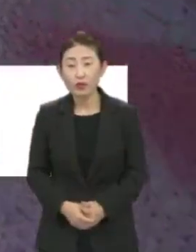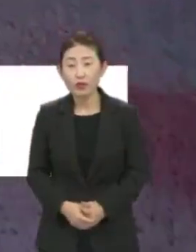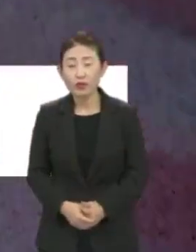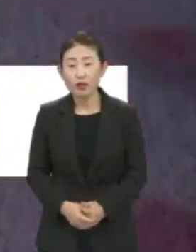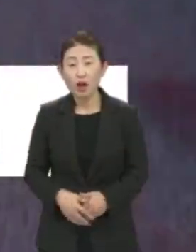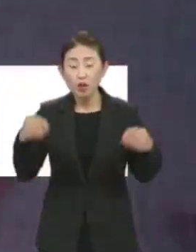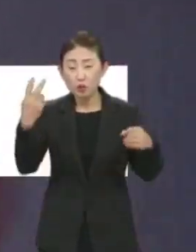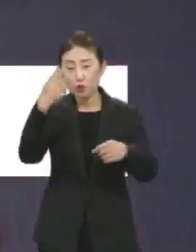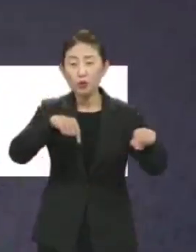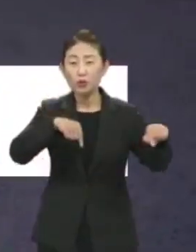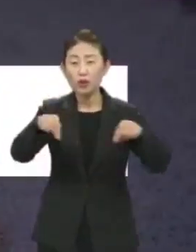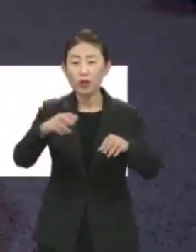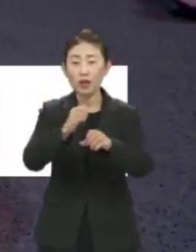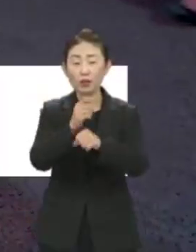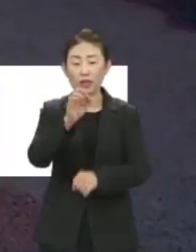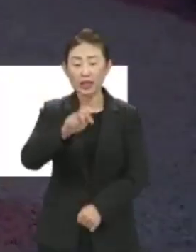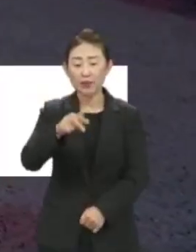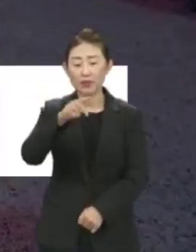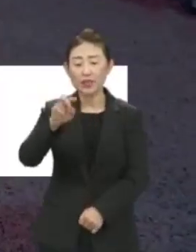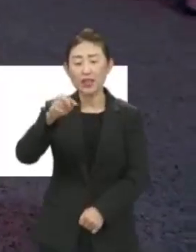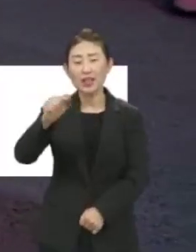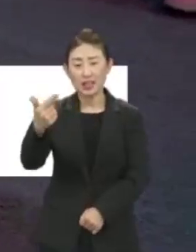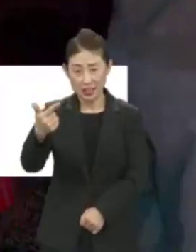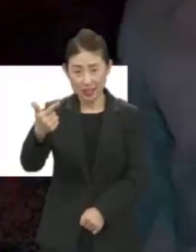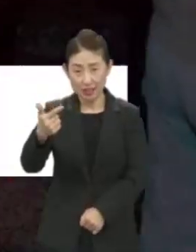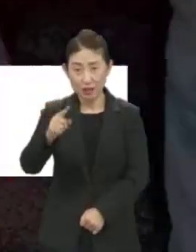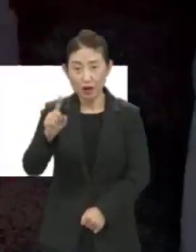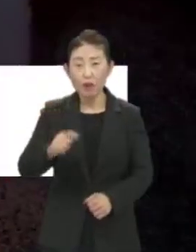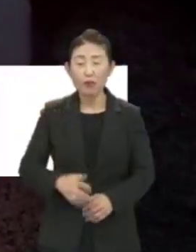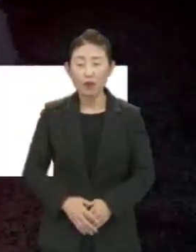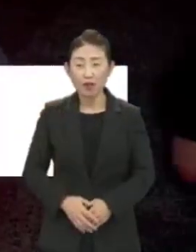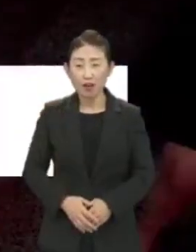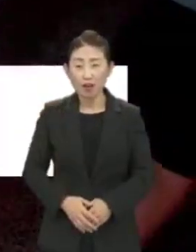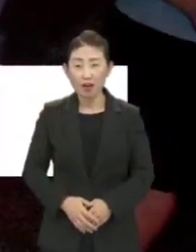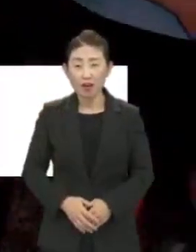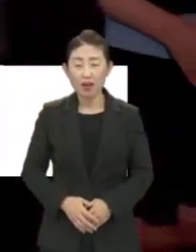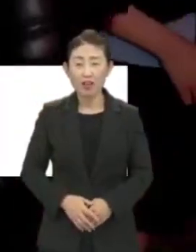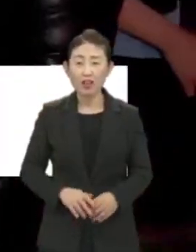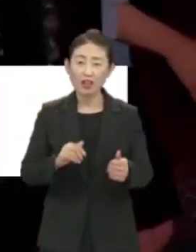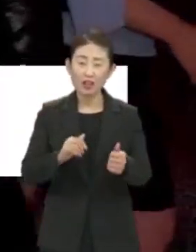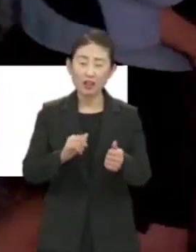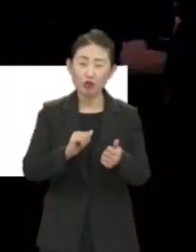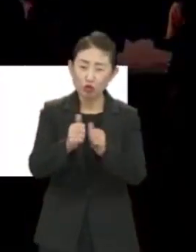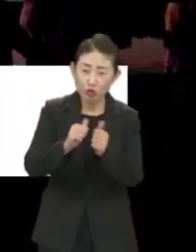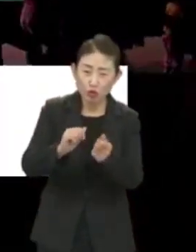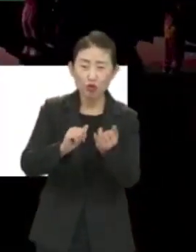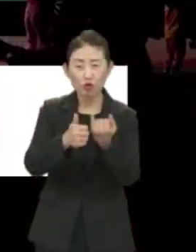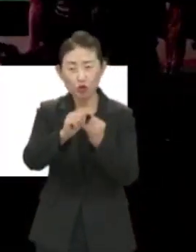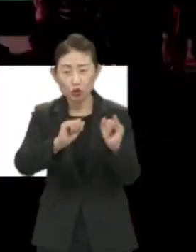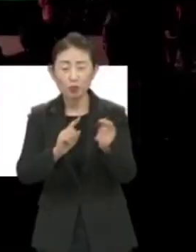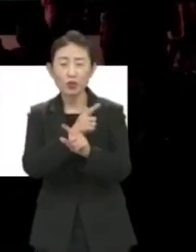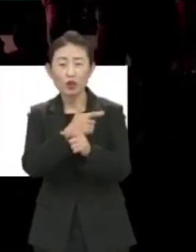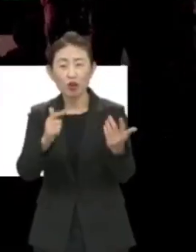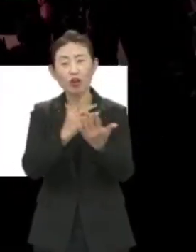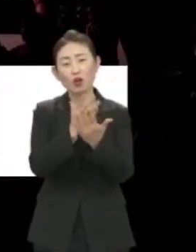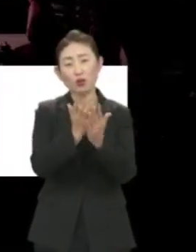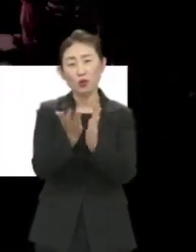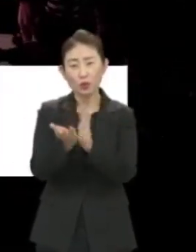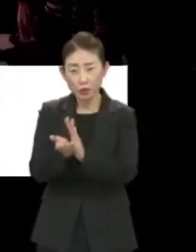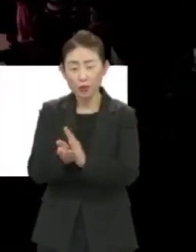페스티벌 총감독인 인재진 감독이 구성한 무도회에서는 스윙 댄스와 스트릿 댄스, 방송 댄스, 뮤지컬